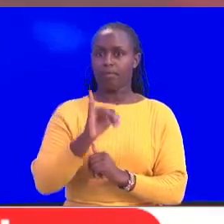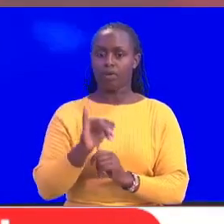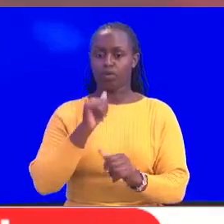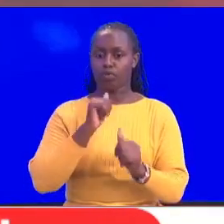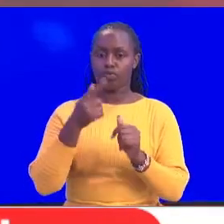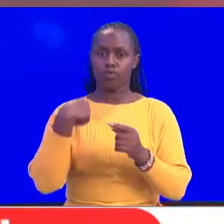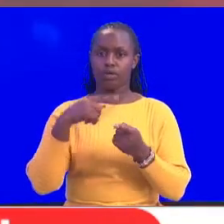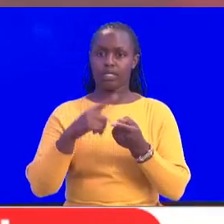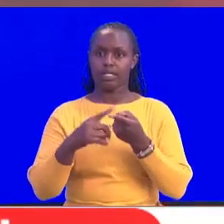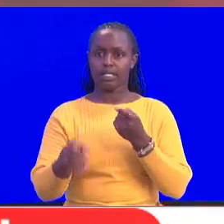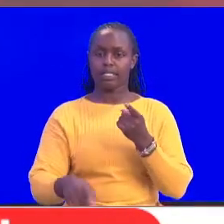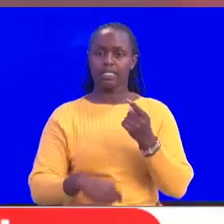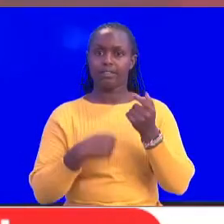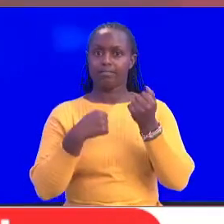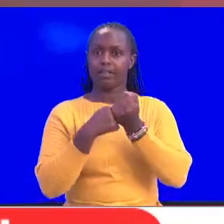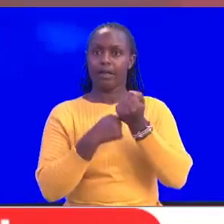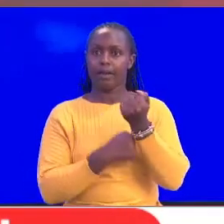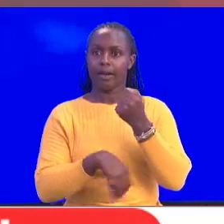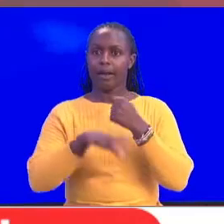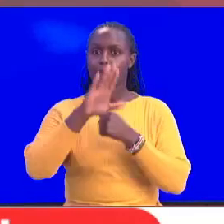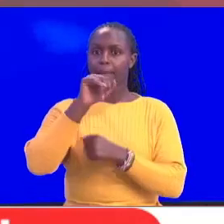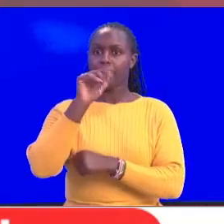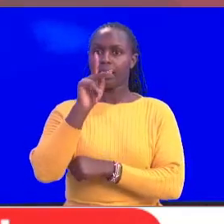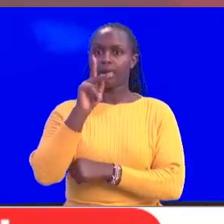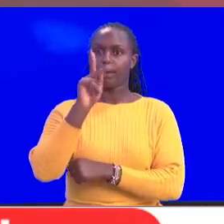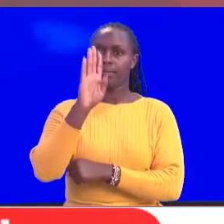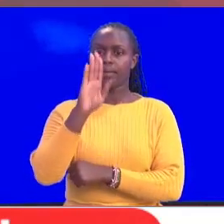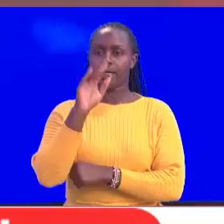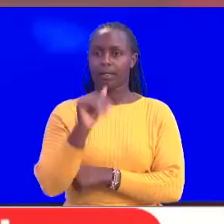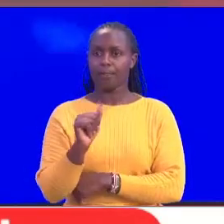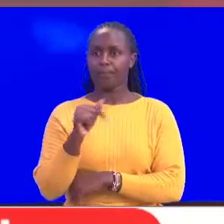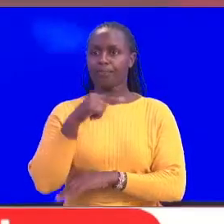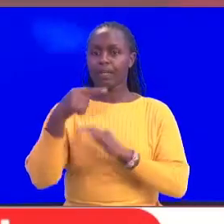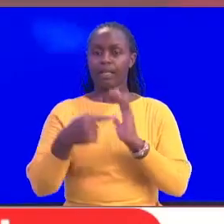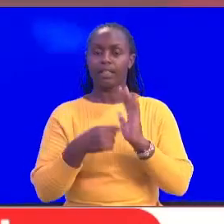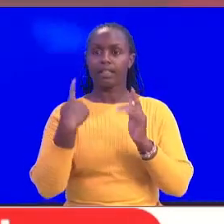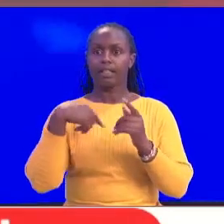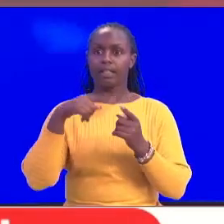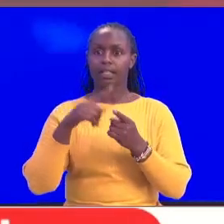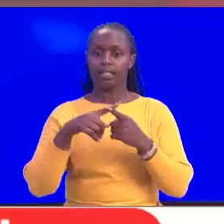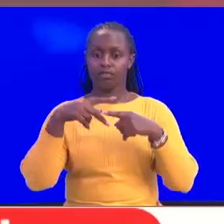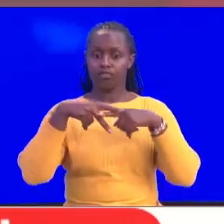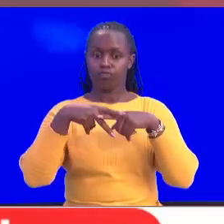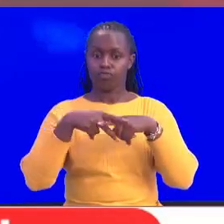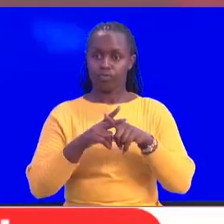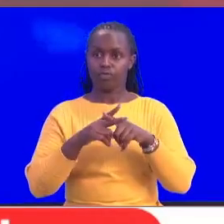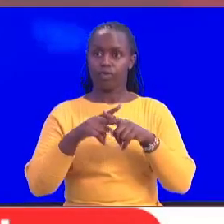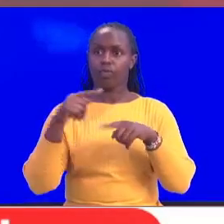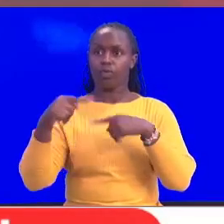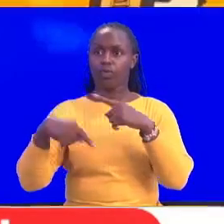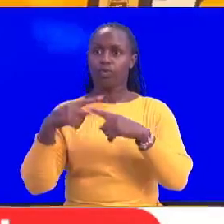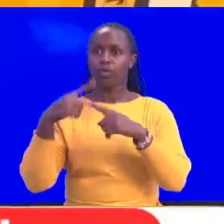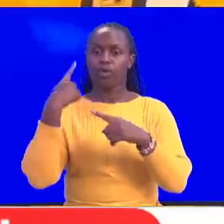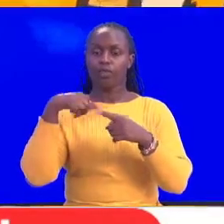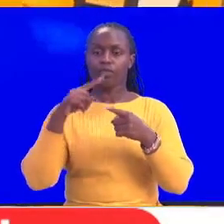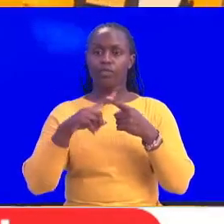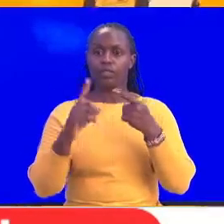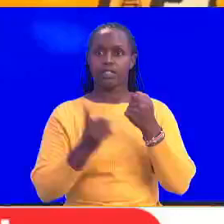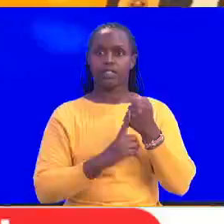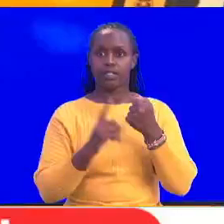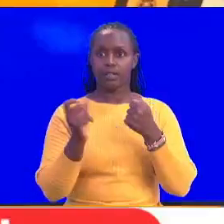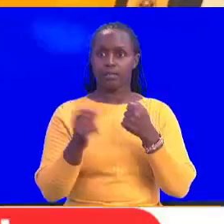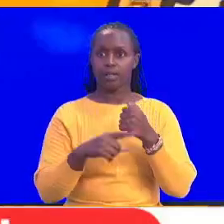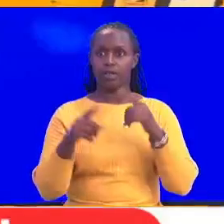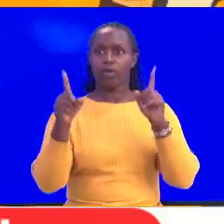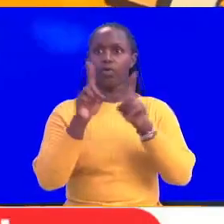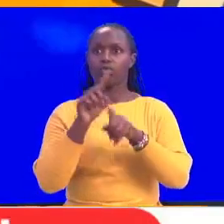bandari KPA hadi viwango vya kimataifa. Ukarabati huo ambao utaendelea kwa takriban miezi sita na kugharimu